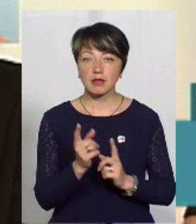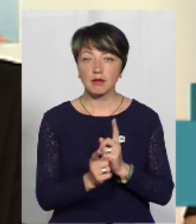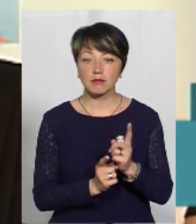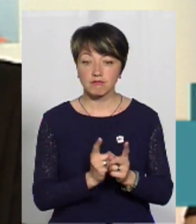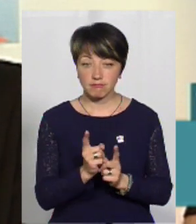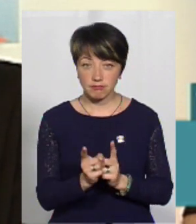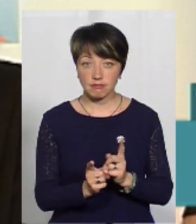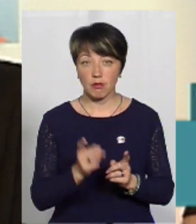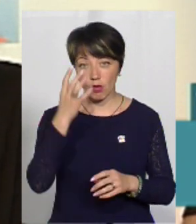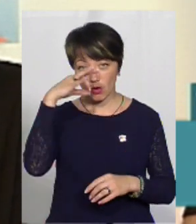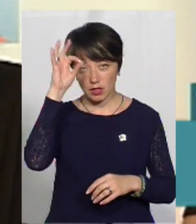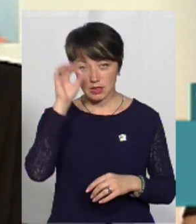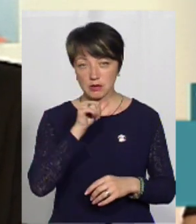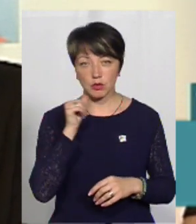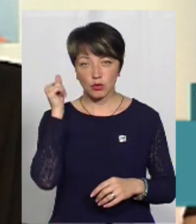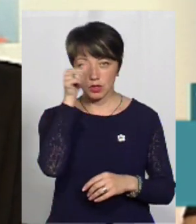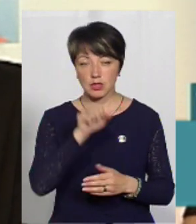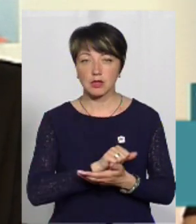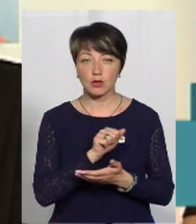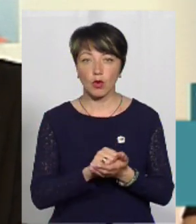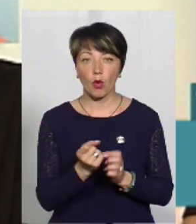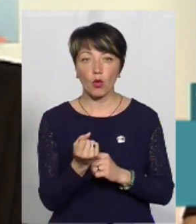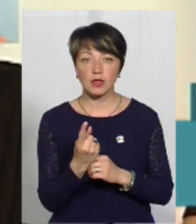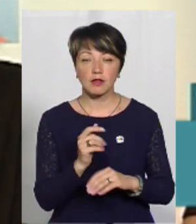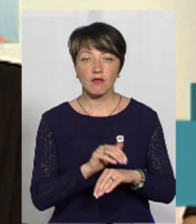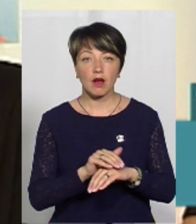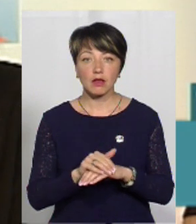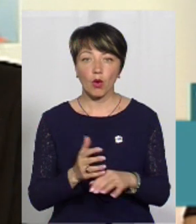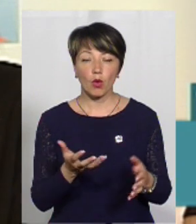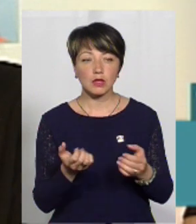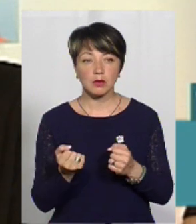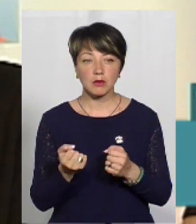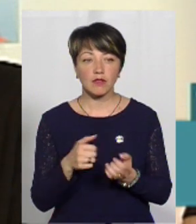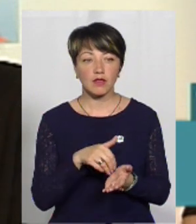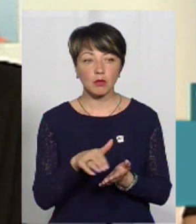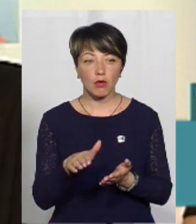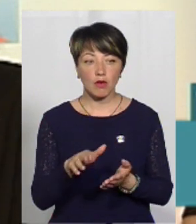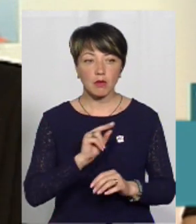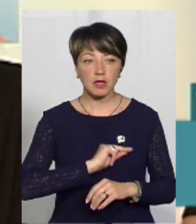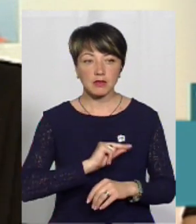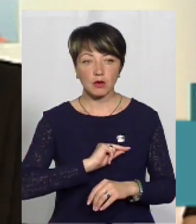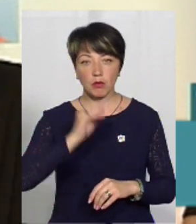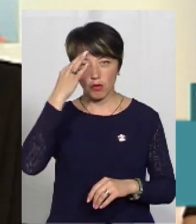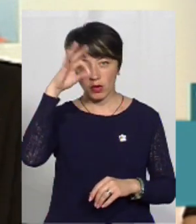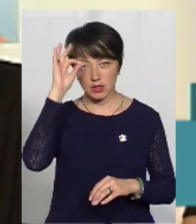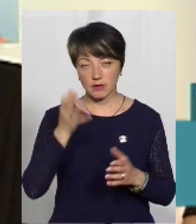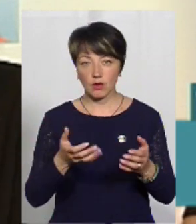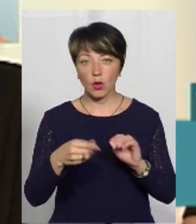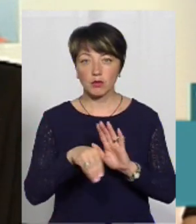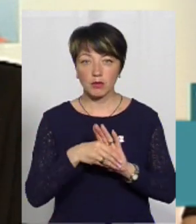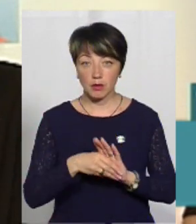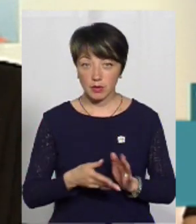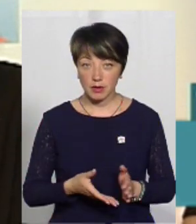почала мінятися. У нас за минулий рік задокументовано 11 фактів отримання відмови працівників поліції від